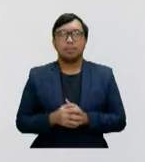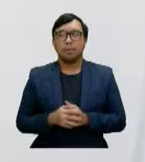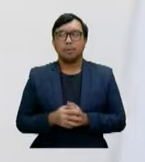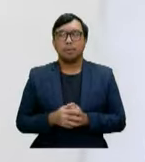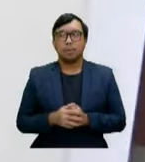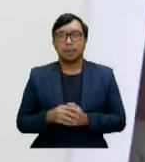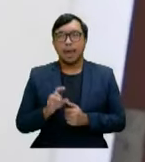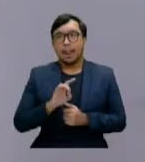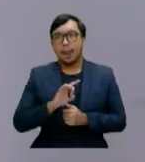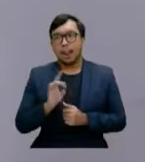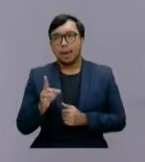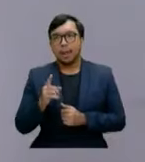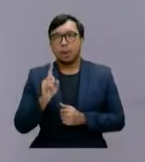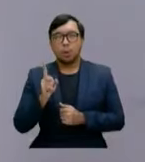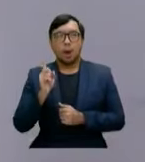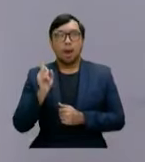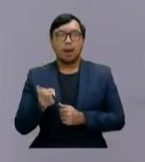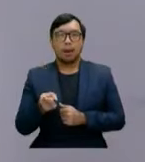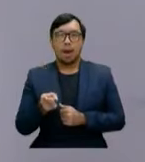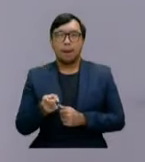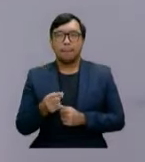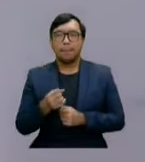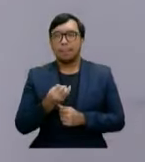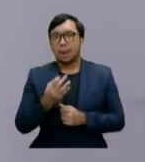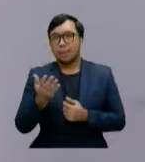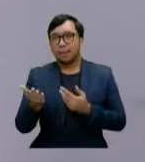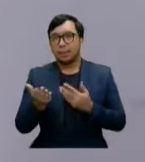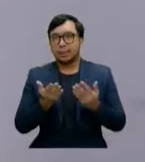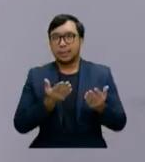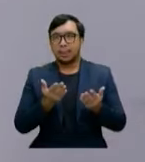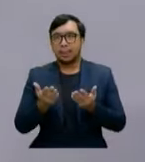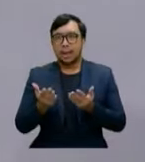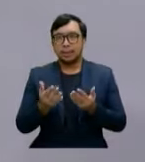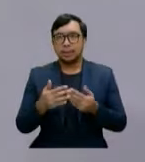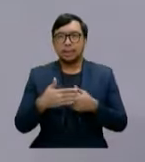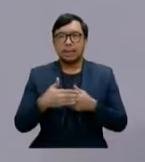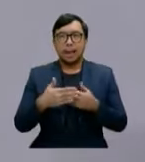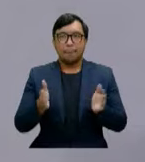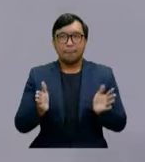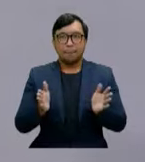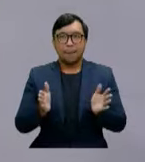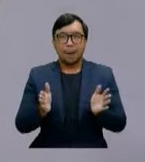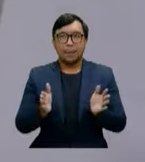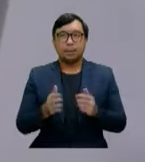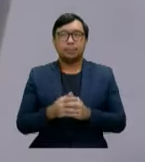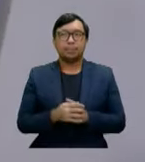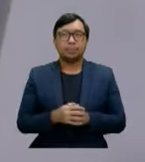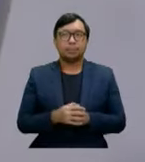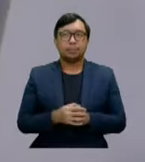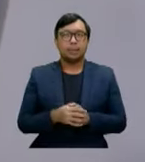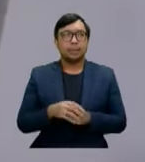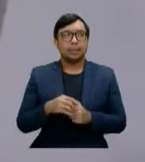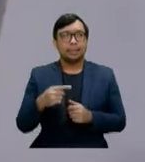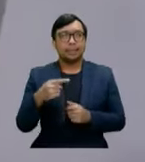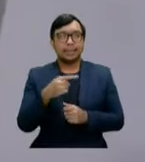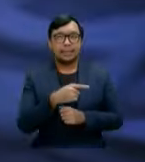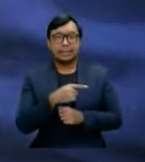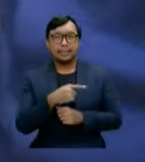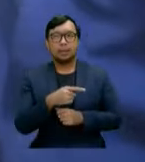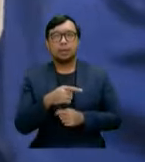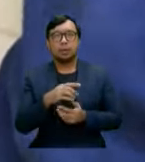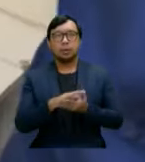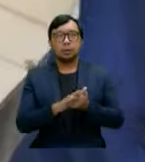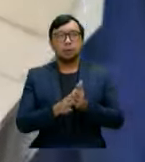sudah disediakan beberapa fasilitas di kamar. Nah, sementara di sebelah sini pemirsa, ini adalah wastafel yang kemudian juga